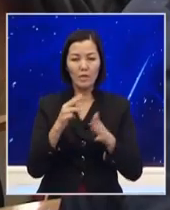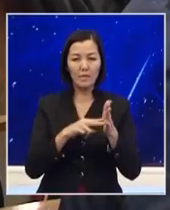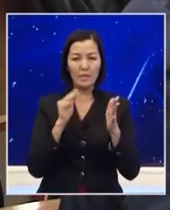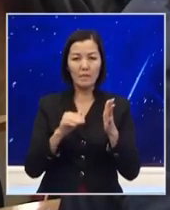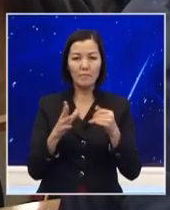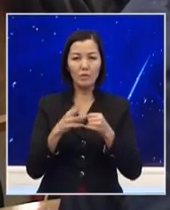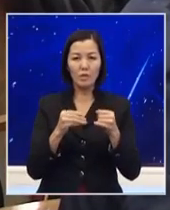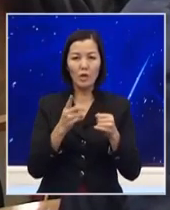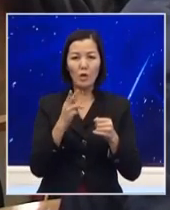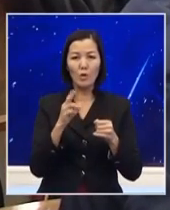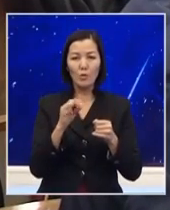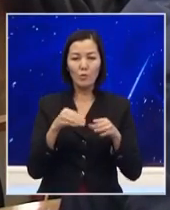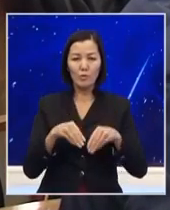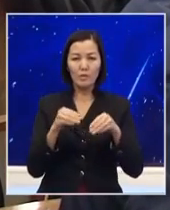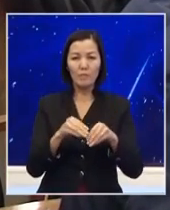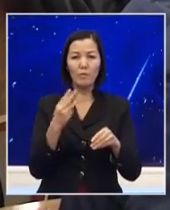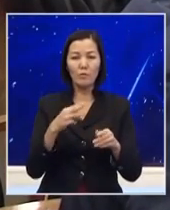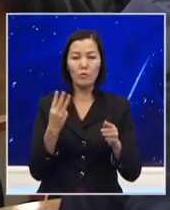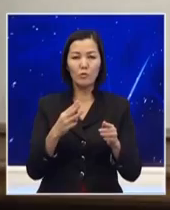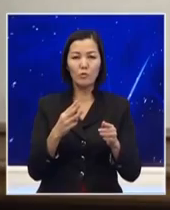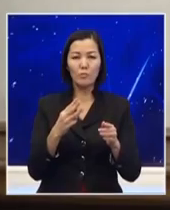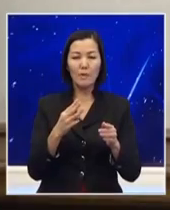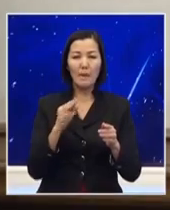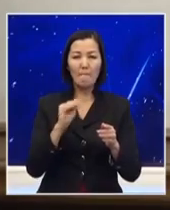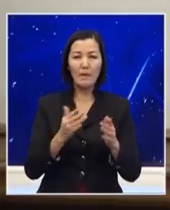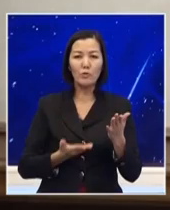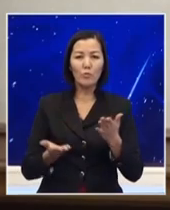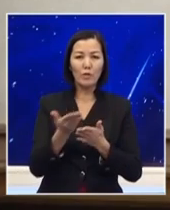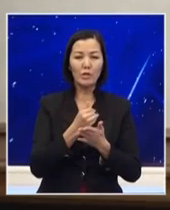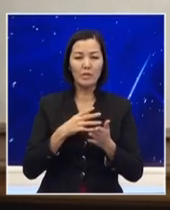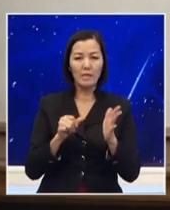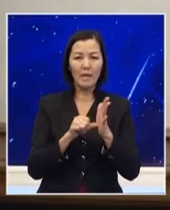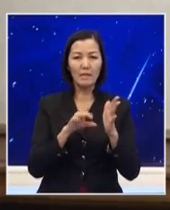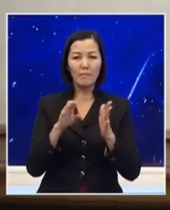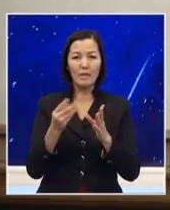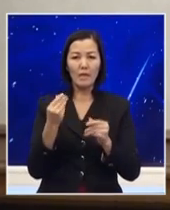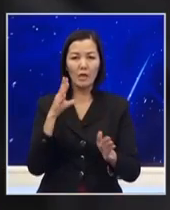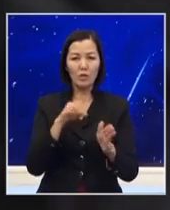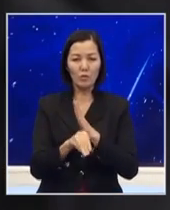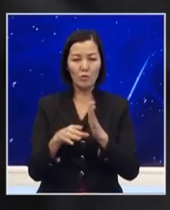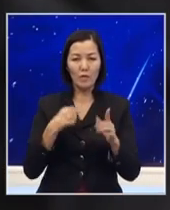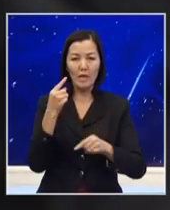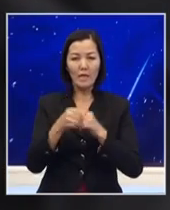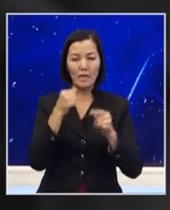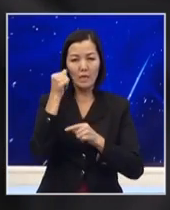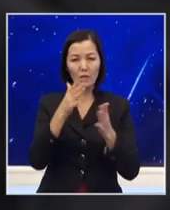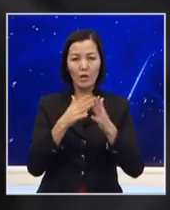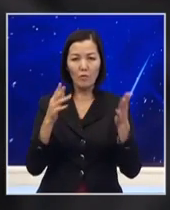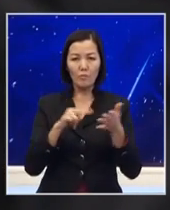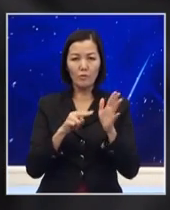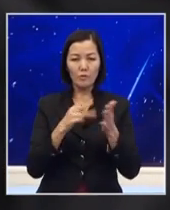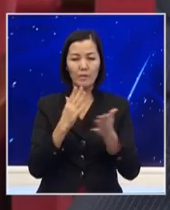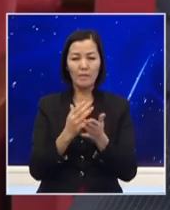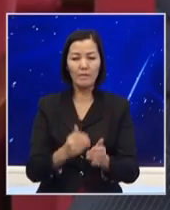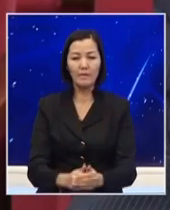гектар алқапқа күріш себіліп, 33 мың тонна ақ маржан жиналған. 6 миллиард теңгеден аса инвестиция тартылды. Келесі жылға да ауқымды жоспарлар